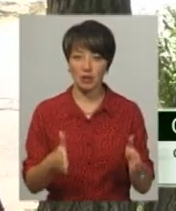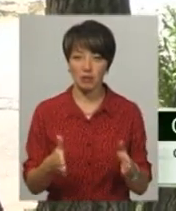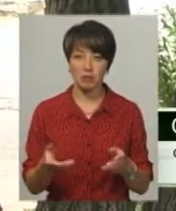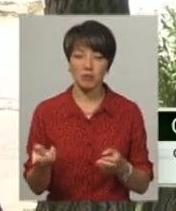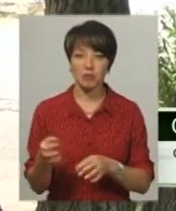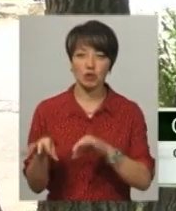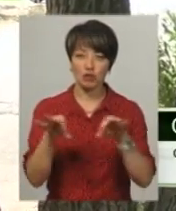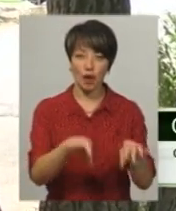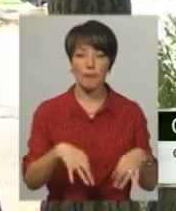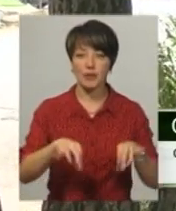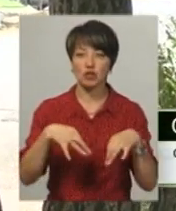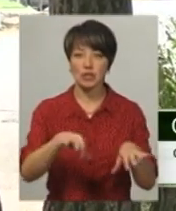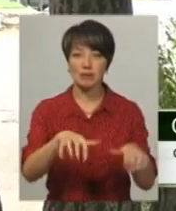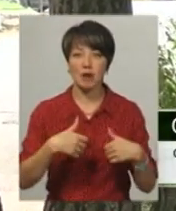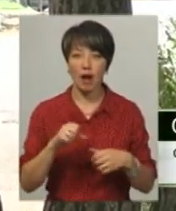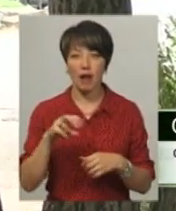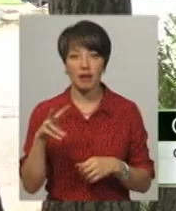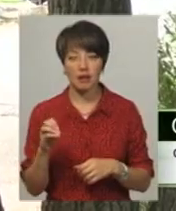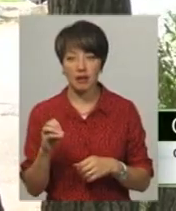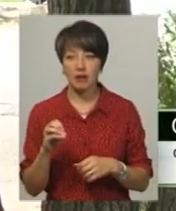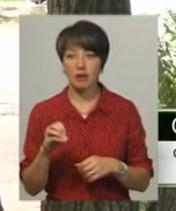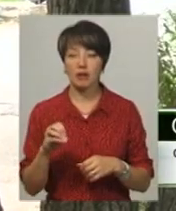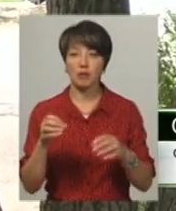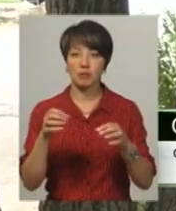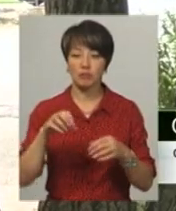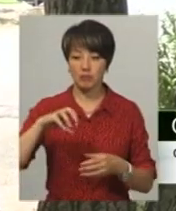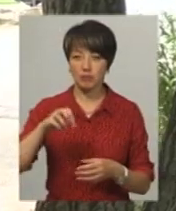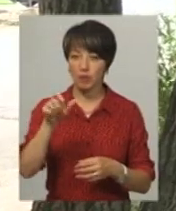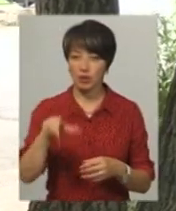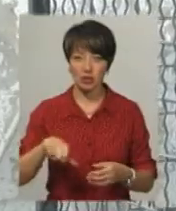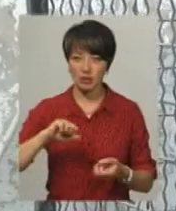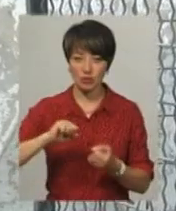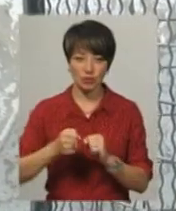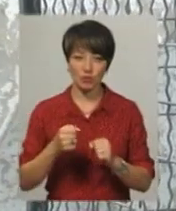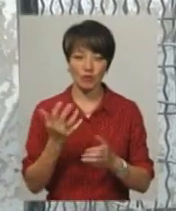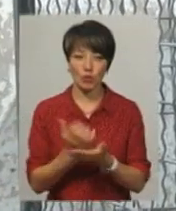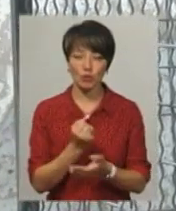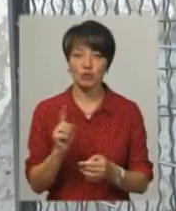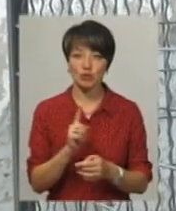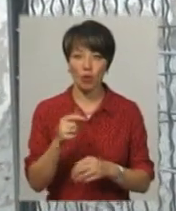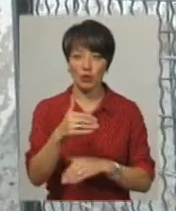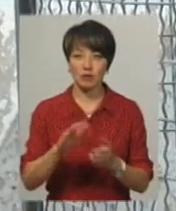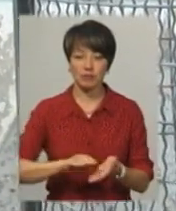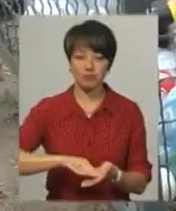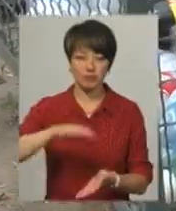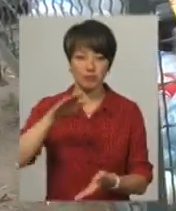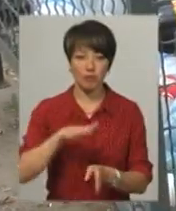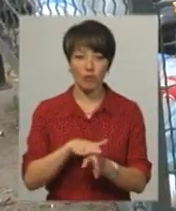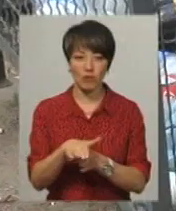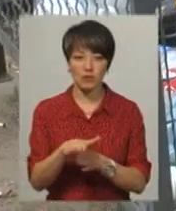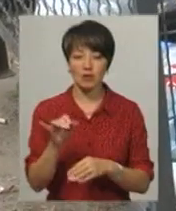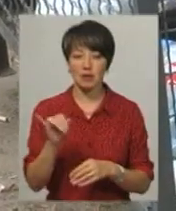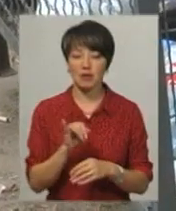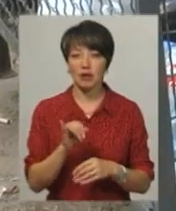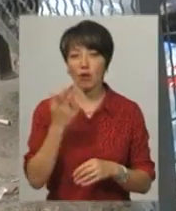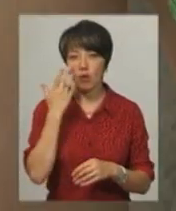приїжджає машина, вона забирає, але пляшки ніхто так от не скручує. І виходить, що контейнер зайнятий повністю,